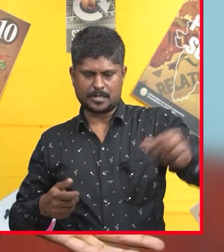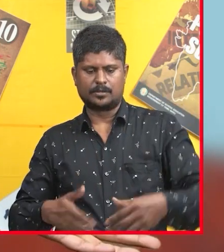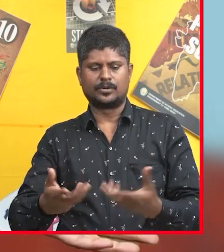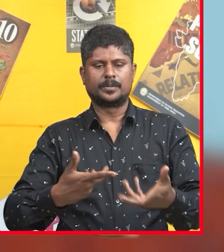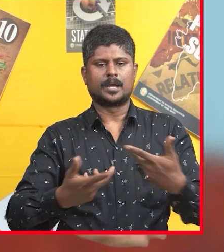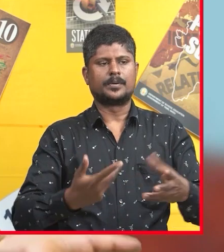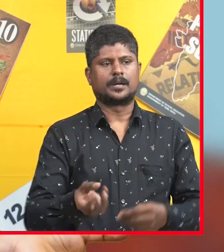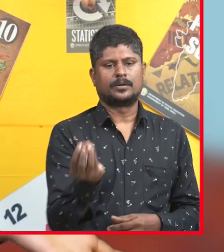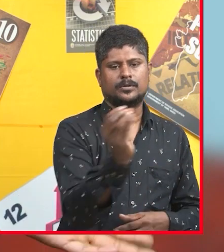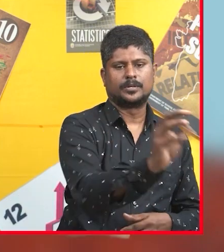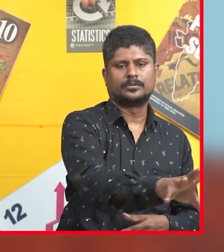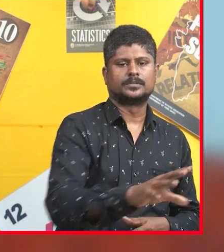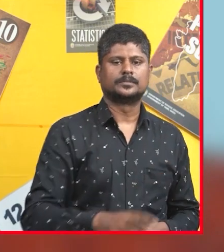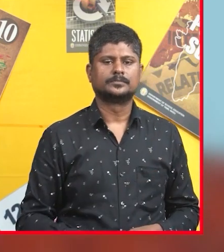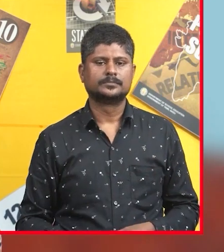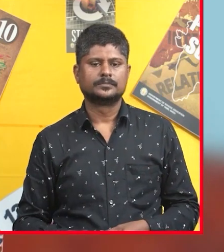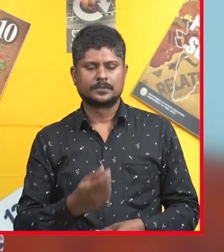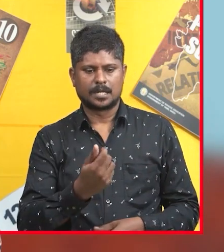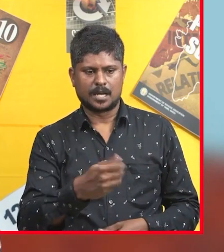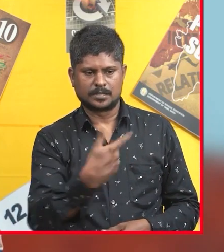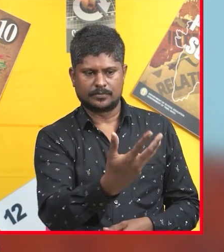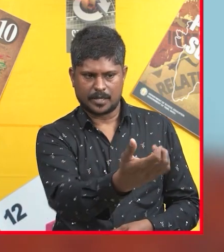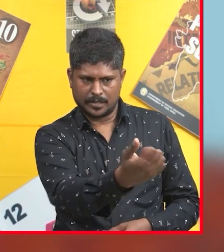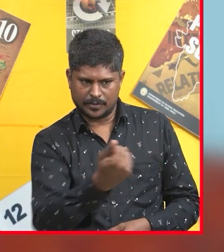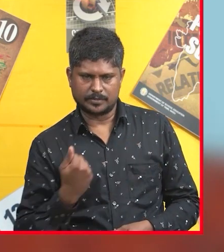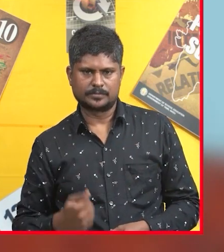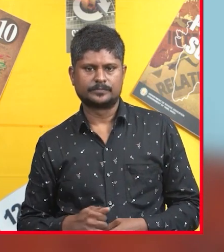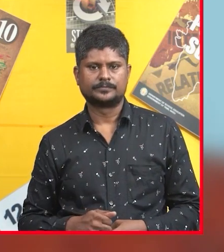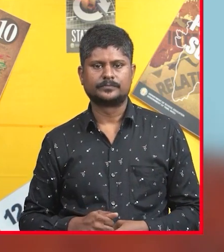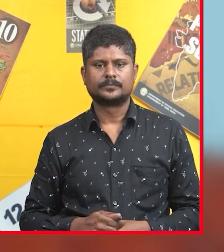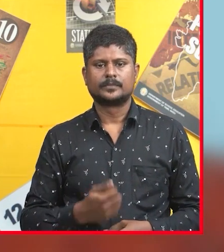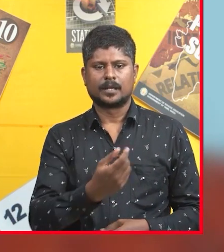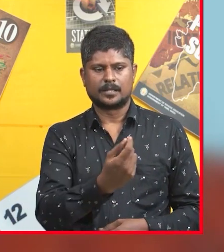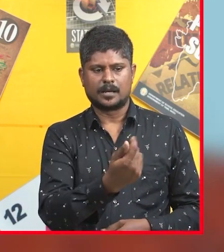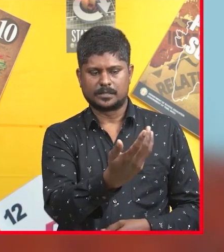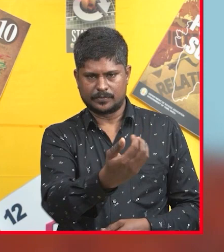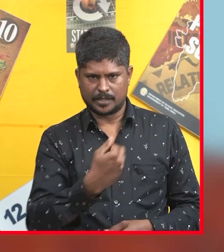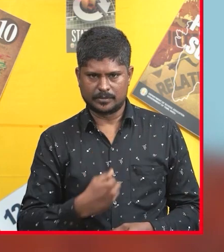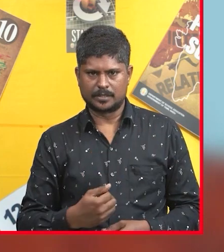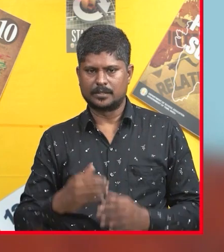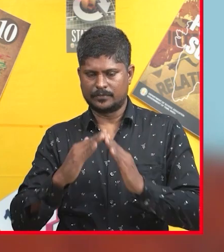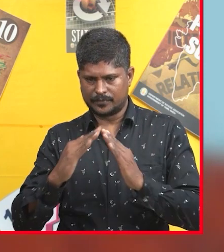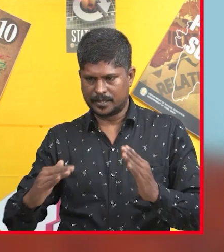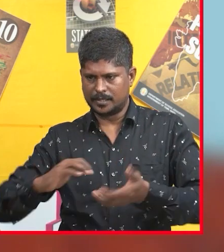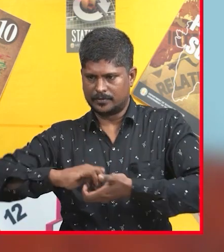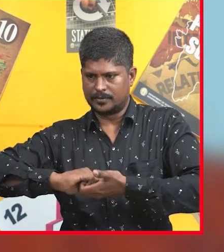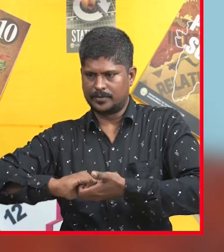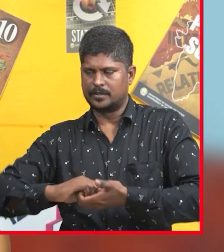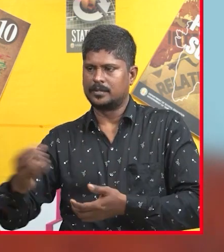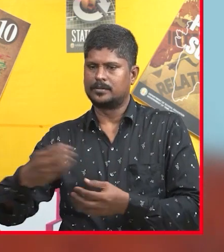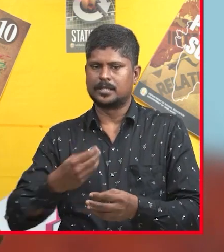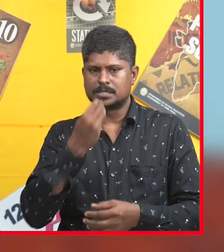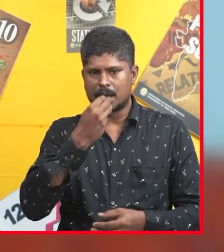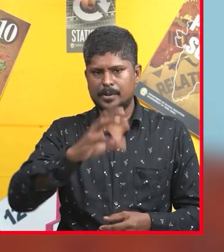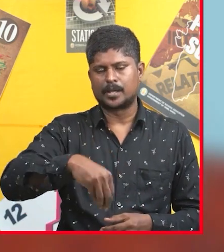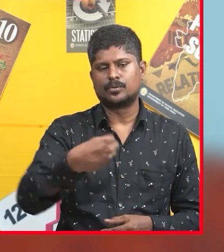அடகு வைத்ததன் மூலமா உணவுப் பொருட்கள் கிடைத்திருக்கும் இல்லையா, அந்த உணவுப் பொருள்களை வரக்கூடிய விருந்தினருக்கு